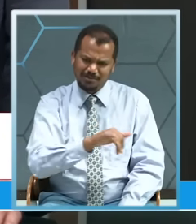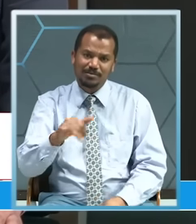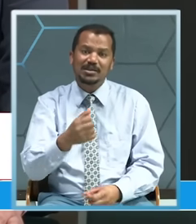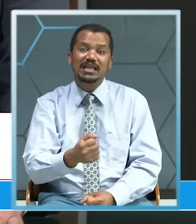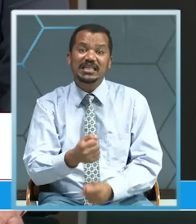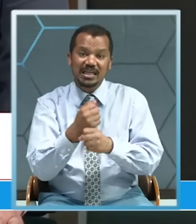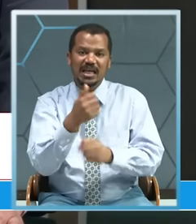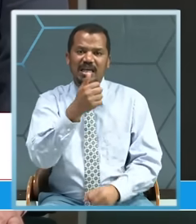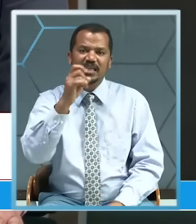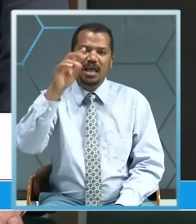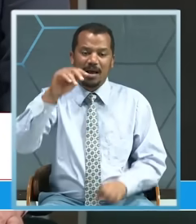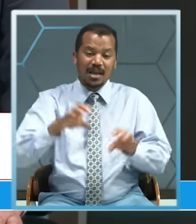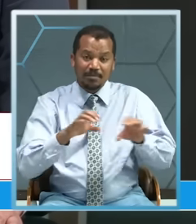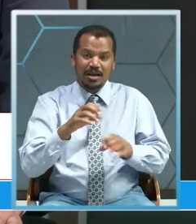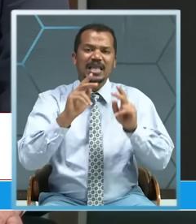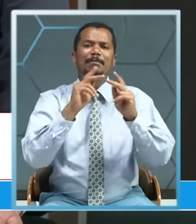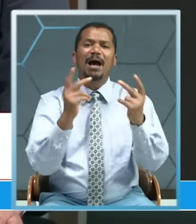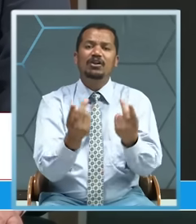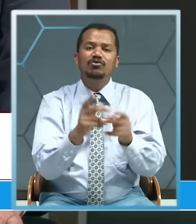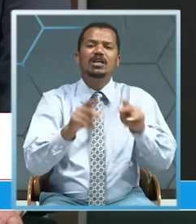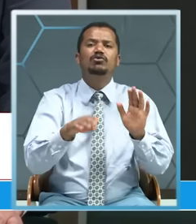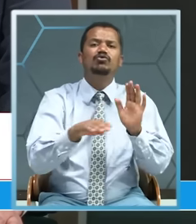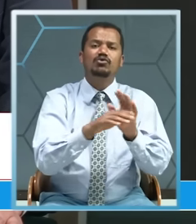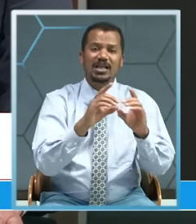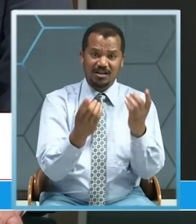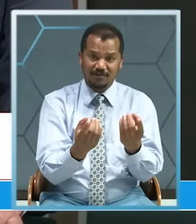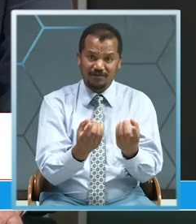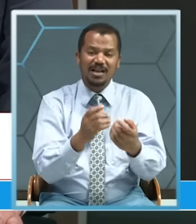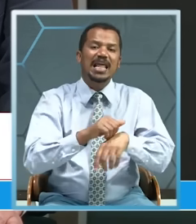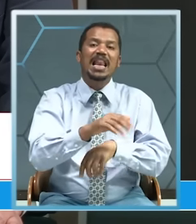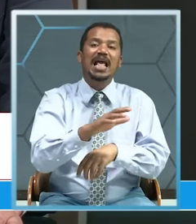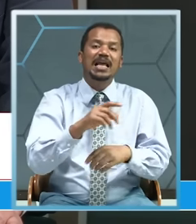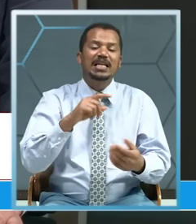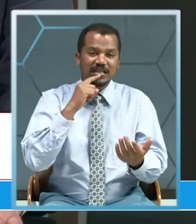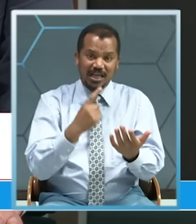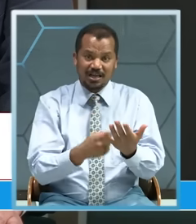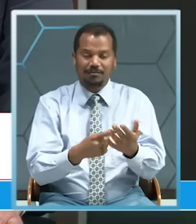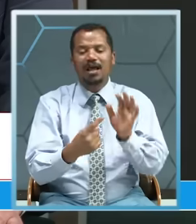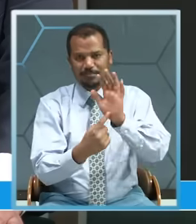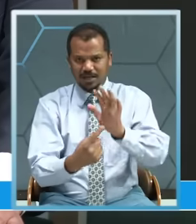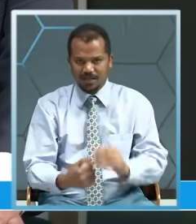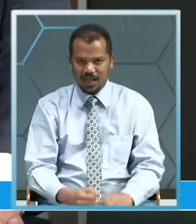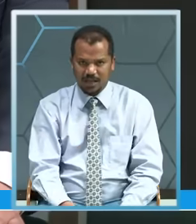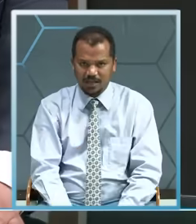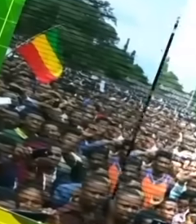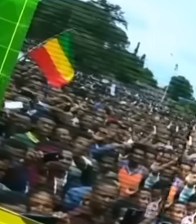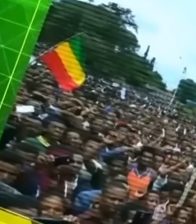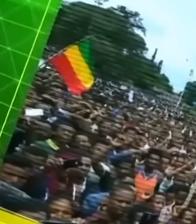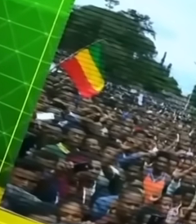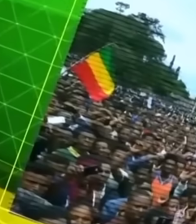በቀጣይም ተመሳሳይ ድጋፍ ኢዜማ እንደሚያደርግ የፓርቲው የህዝብ ግንኙነት ክፍል የላከብልን ዘገባም ያመለክታል።